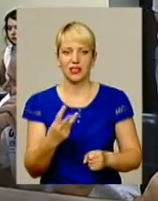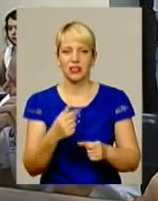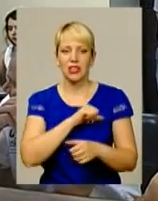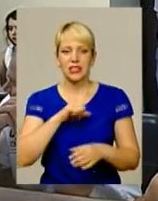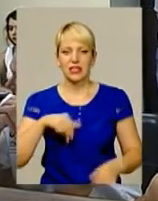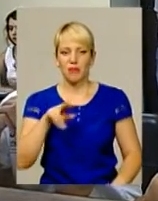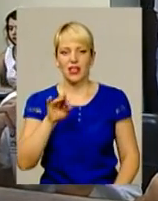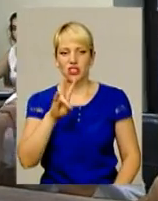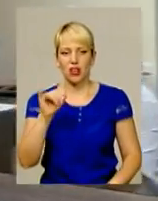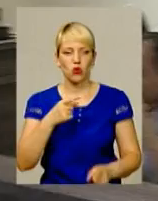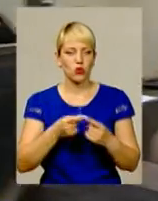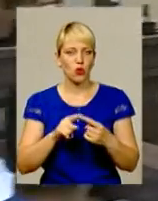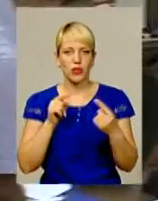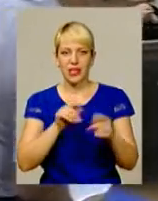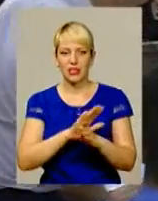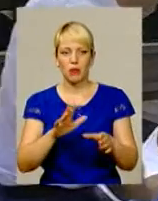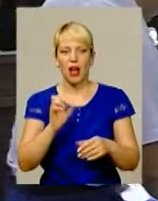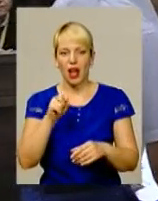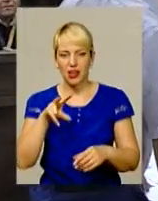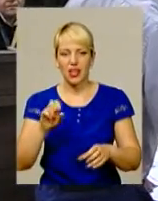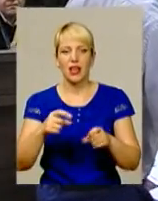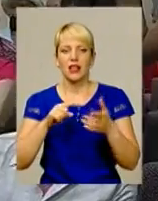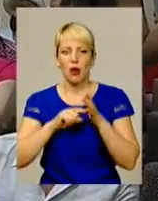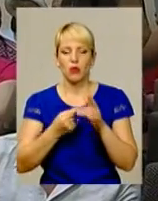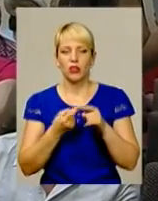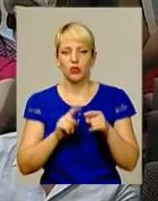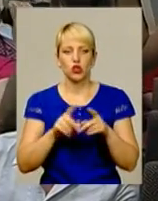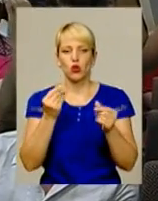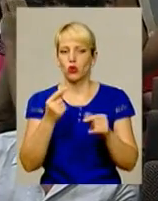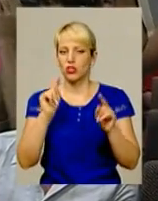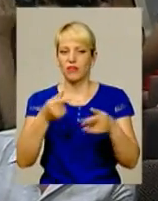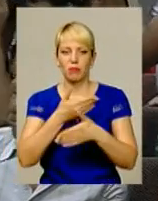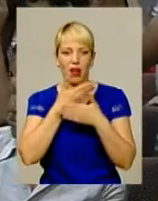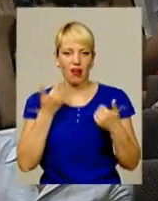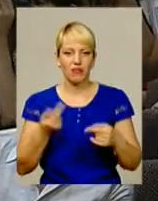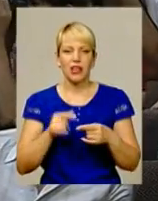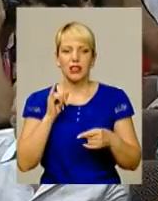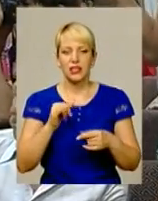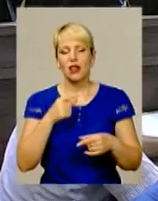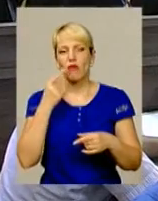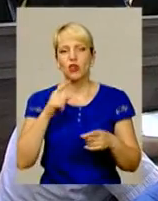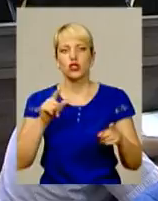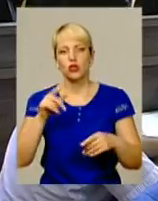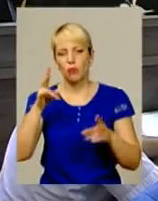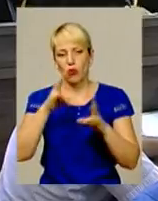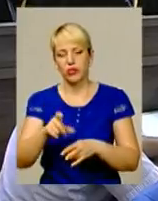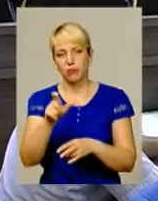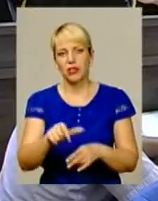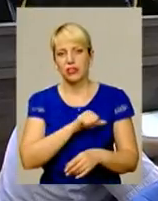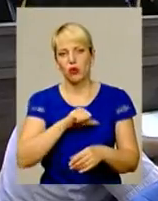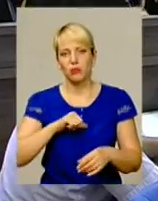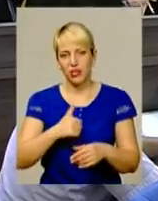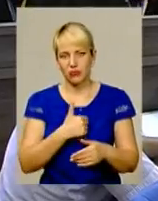Валерій Д'яченко цього не заперечує, але наполягає на тому, що грошей не вимагав і запевняє. Потерпілий добровільно запропонував